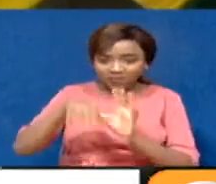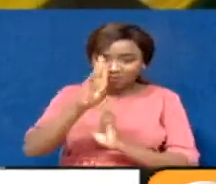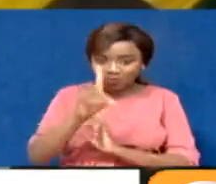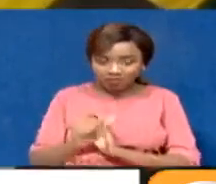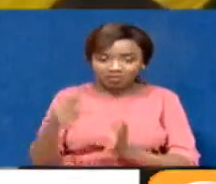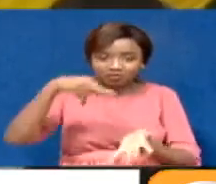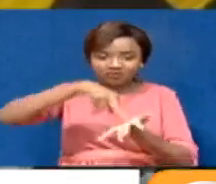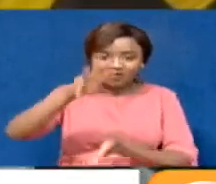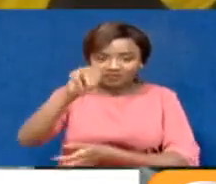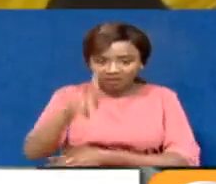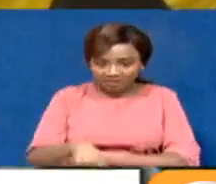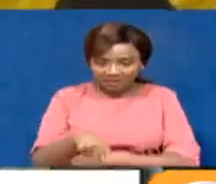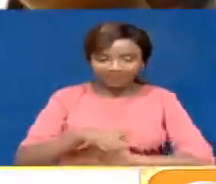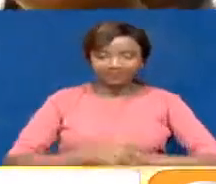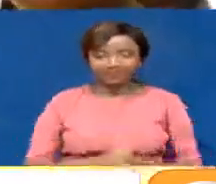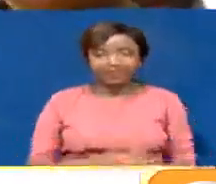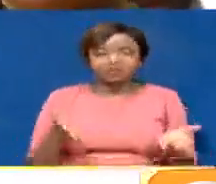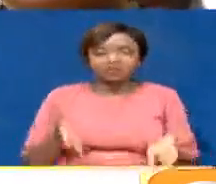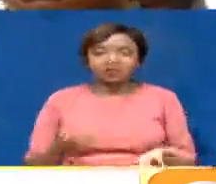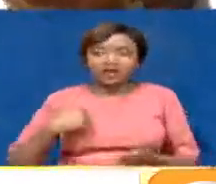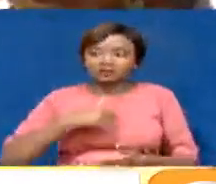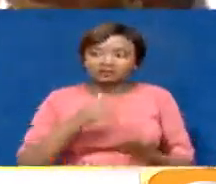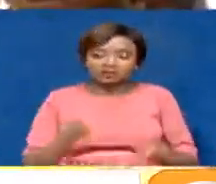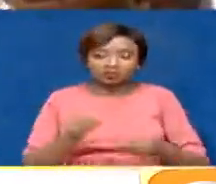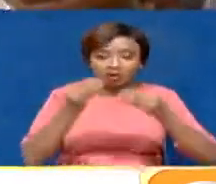cha ubunge cha Mgwen. Nawapatia kabisa